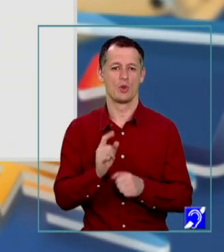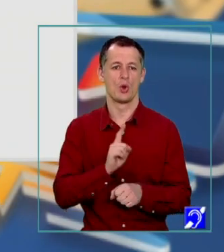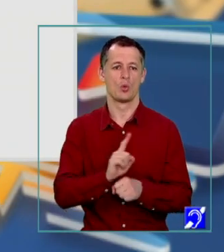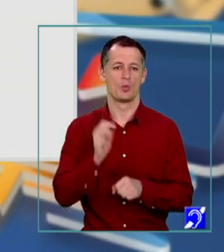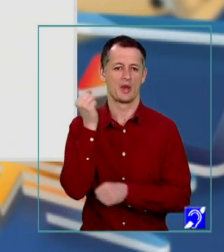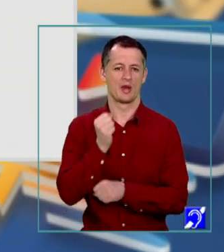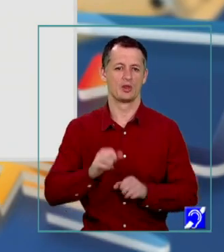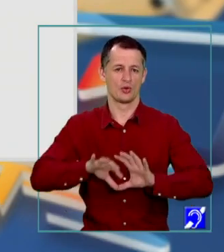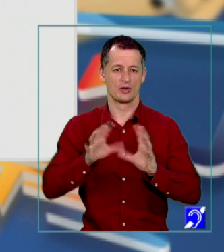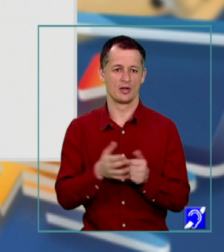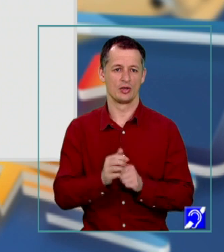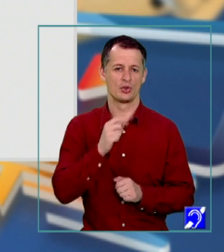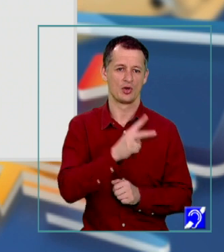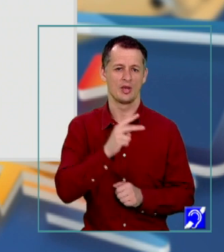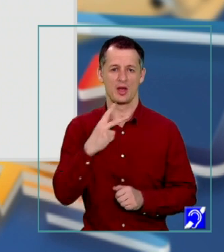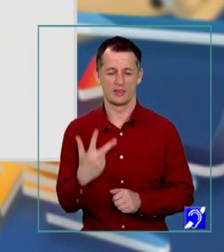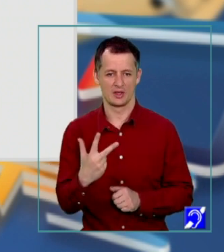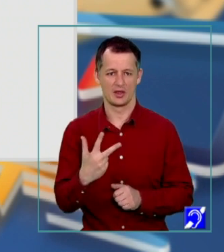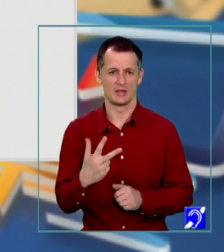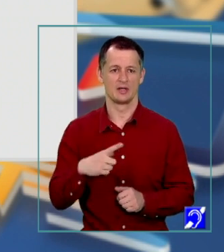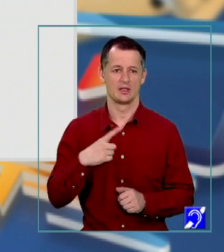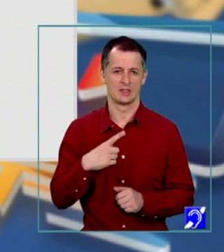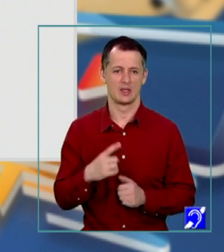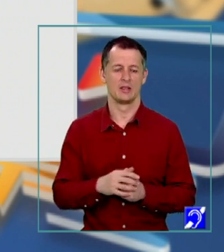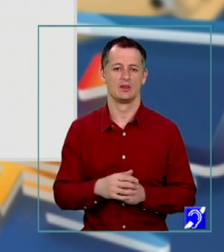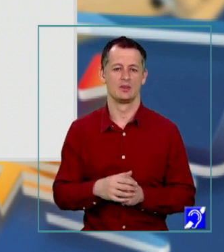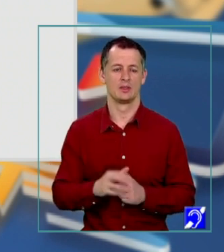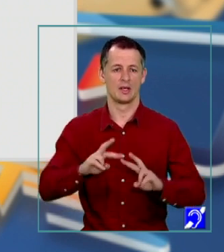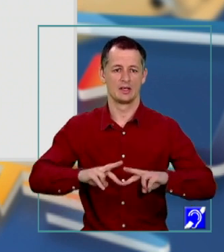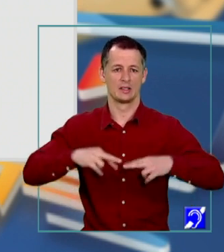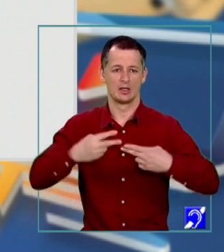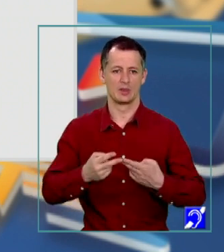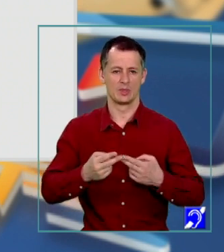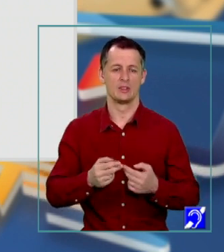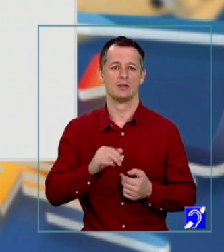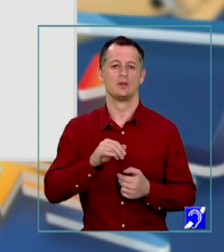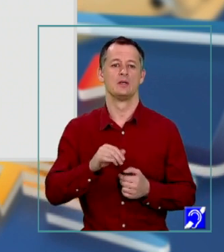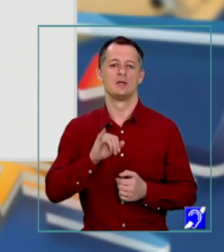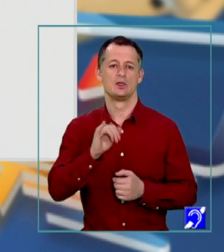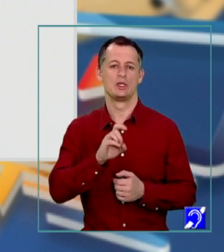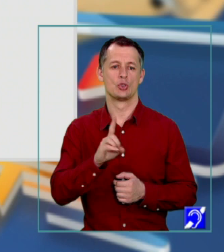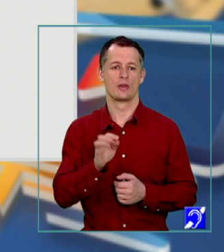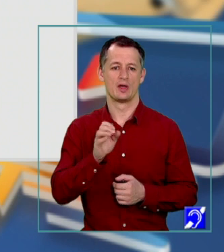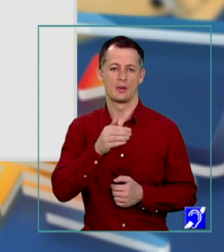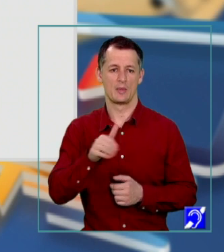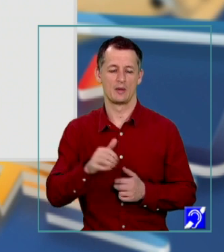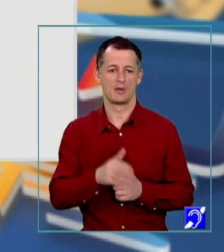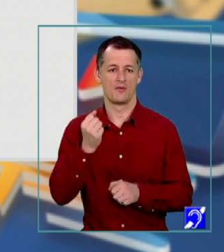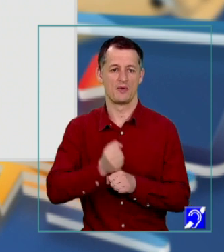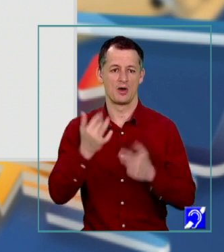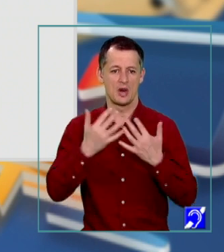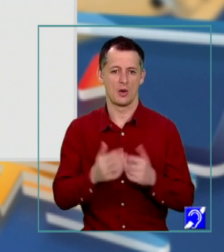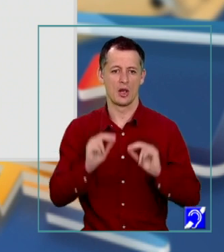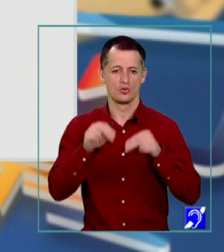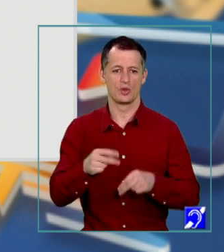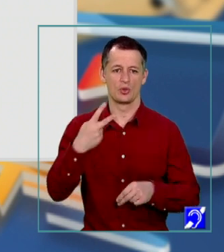Lucru mecanic 2, 3 este lucru mecanic în transformarea izotermă. Da? Făcând calcul,